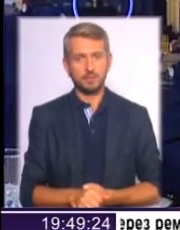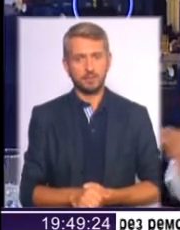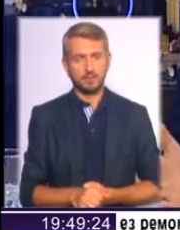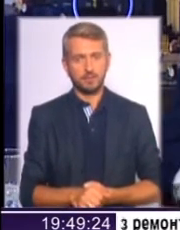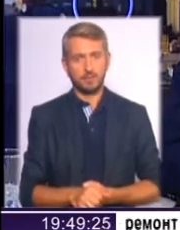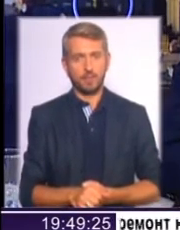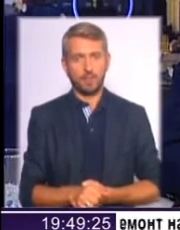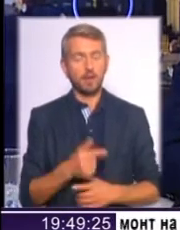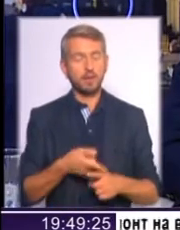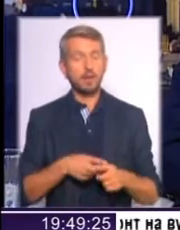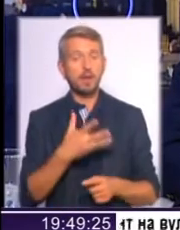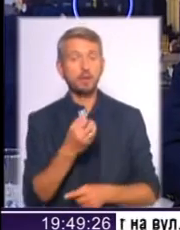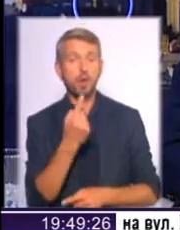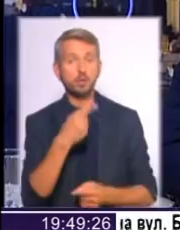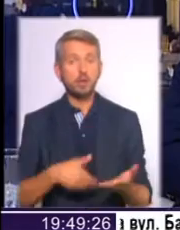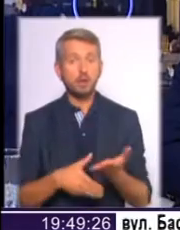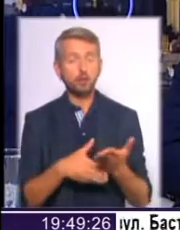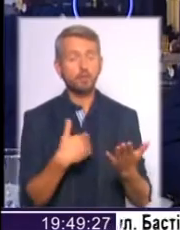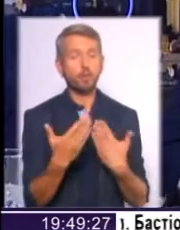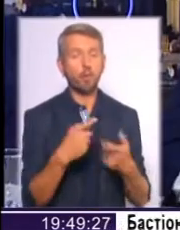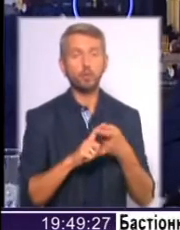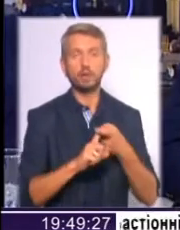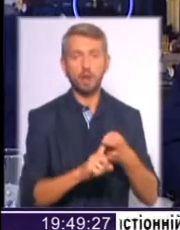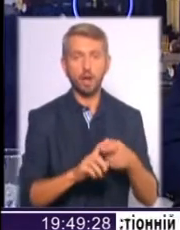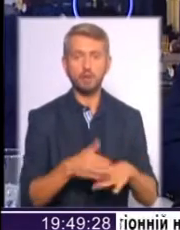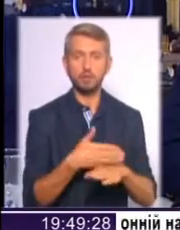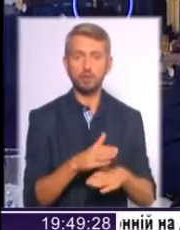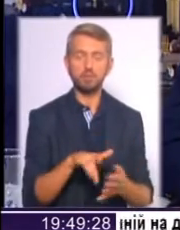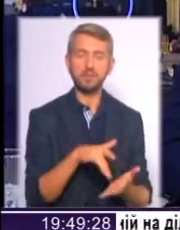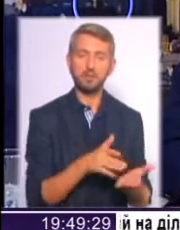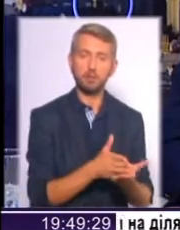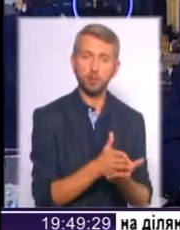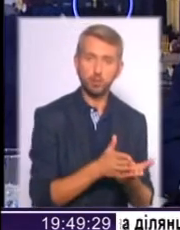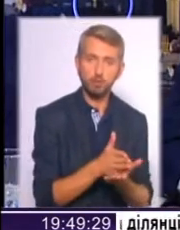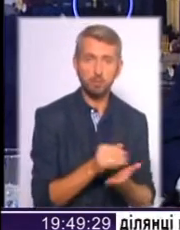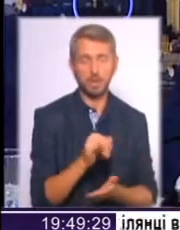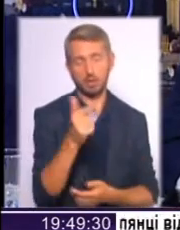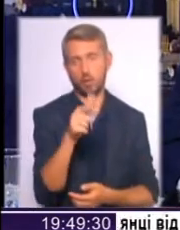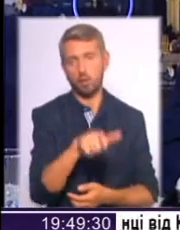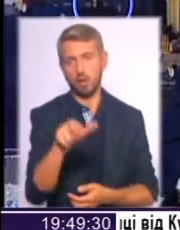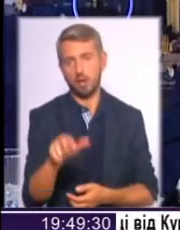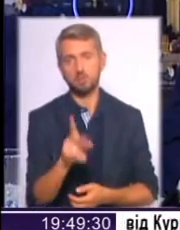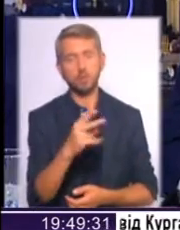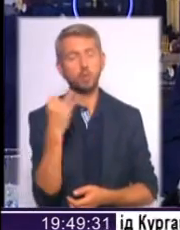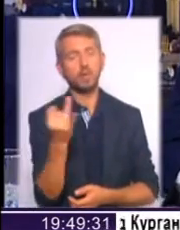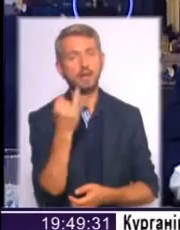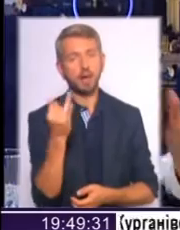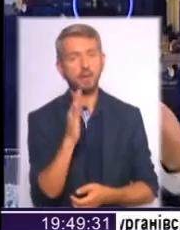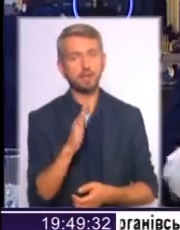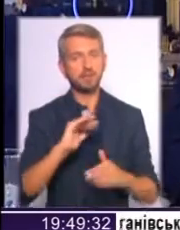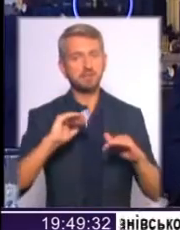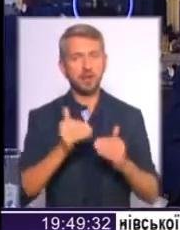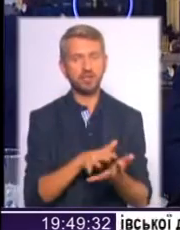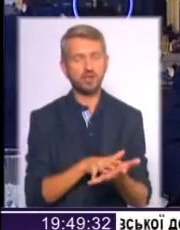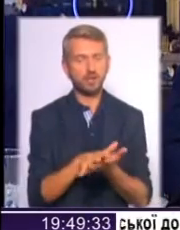це ще один з засобів комунікації між міськими службами і громадянами, які зацікавлені в зменшенні